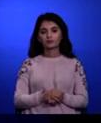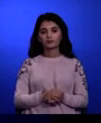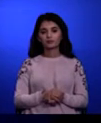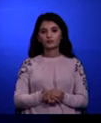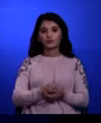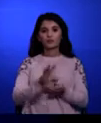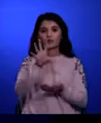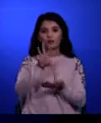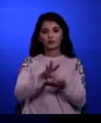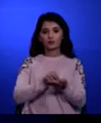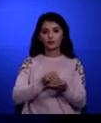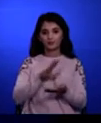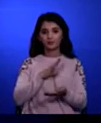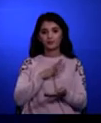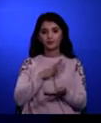Yozib oldingizmi?